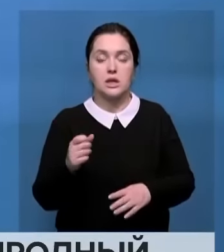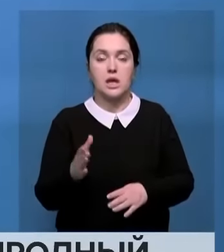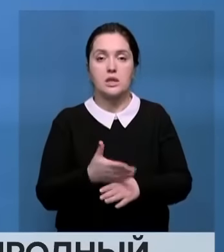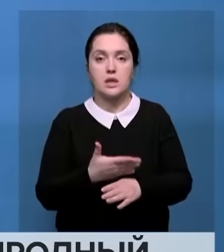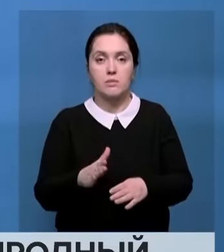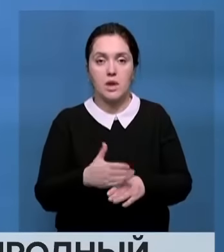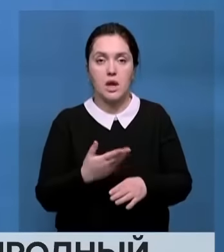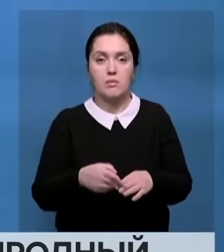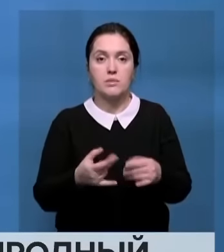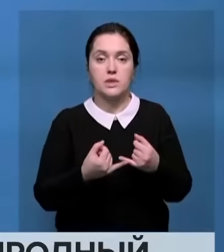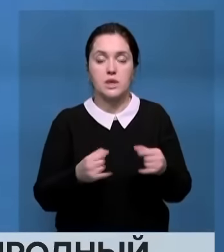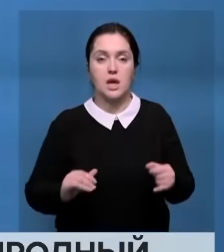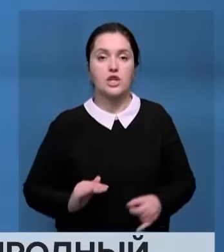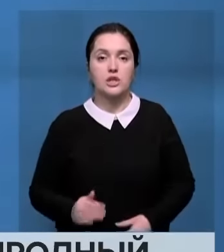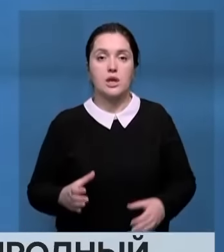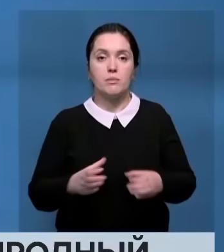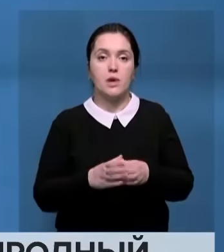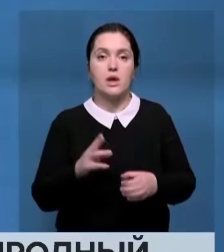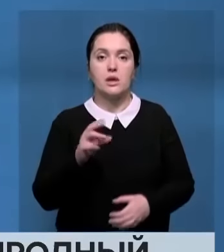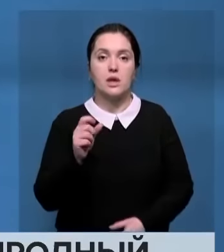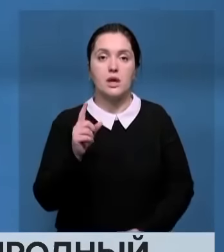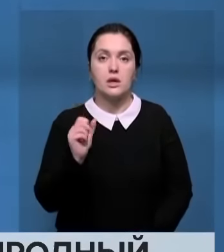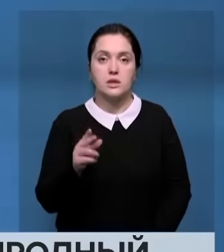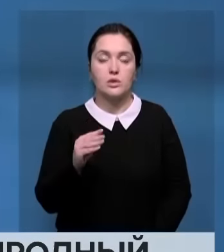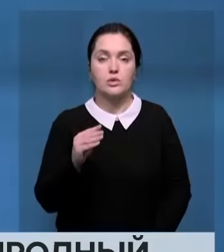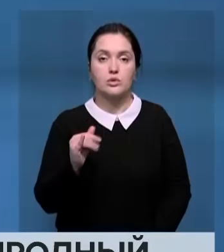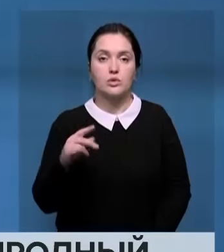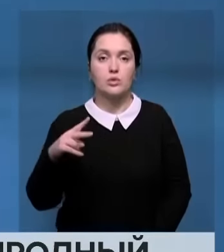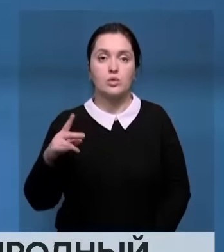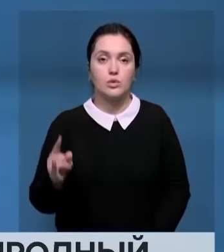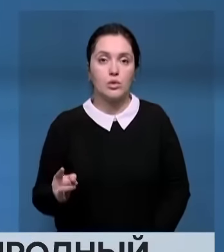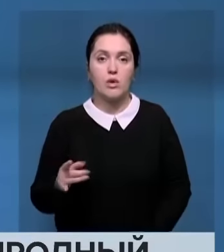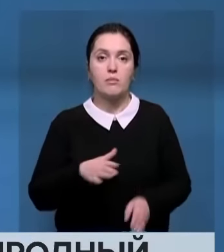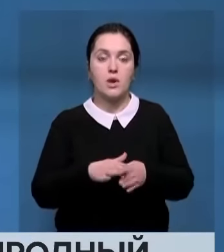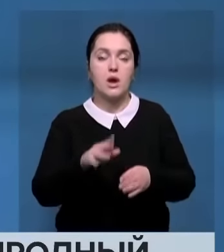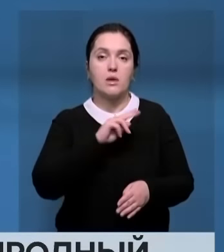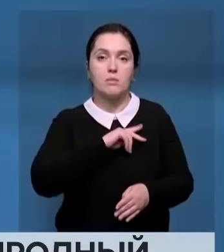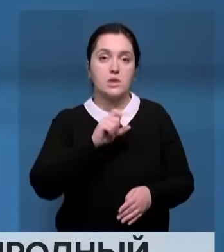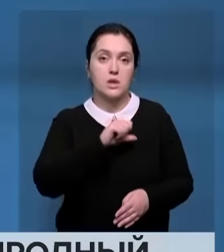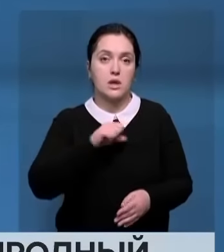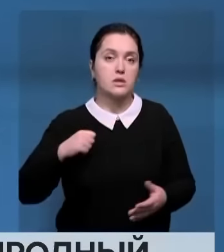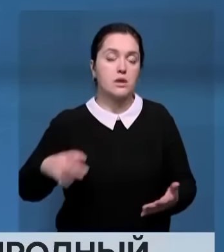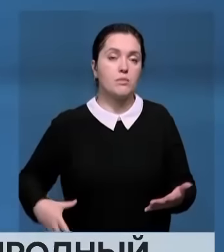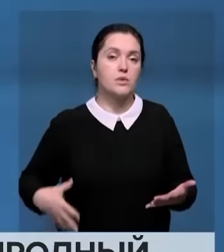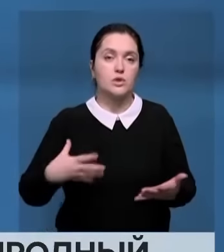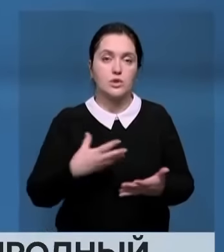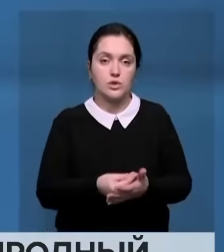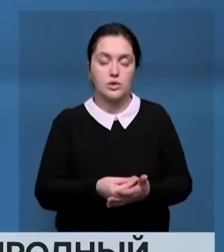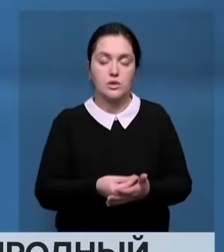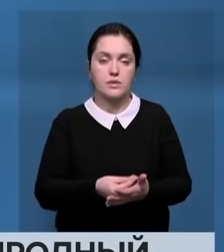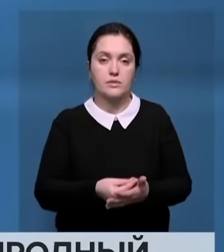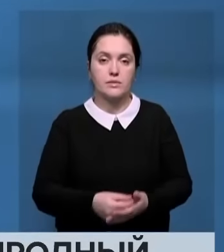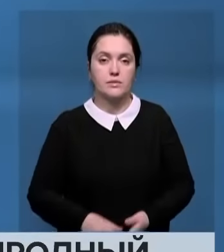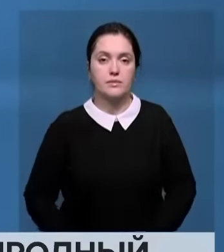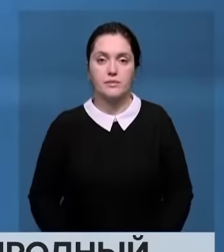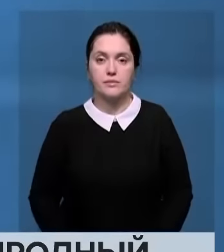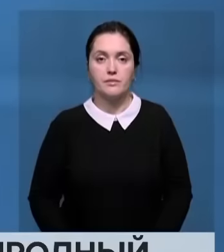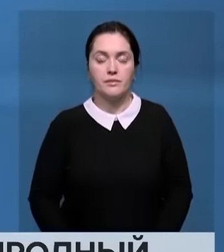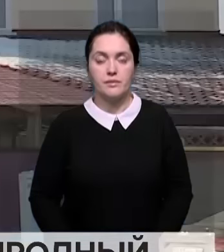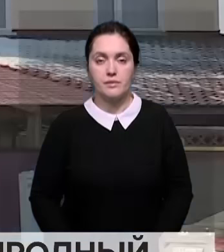строительства газораспределительных сетей, и частная компания «Казахжилу» выполнила работу за свой счет. Камила Алтынбек